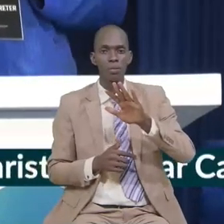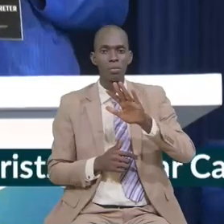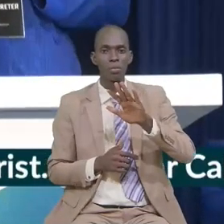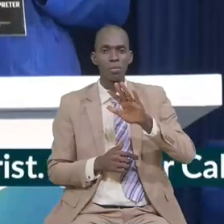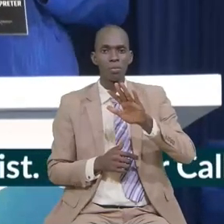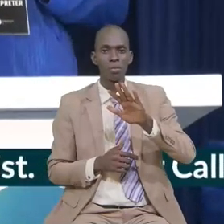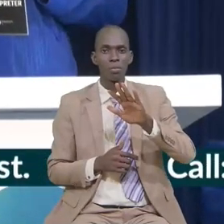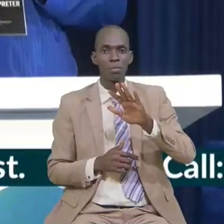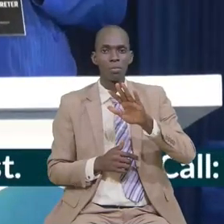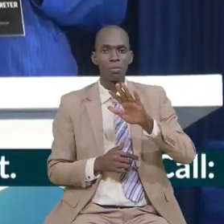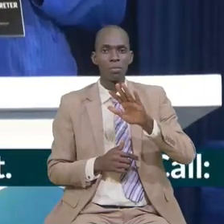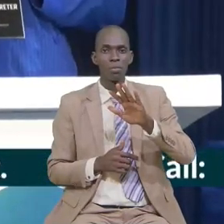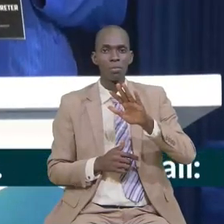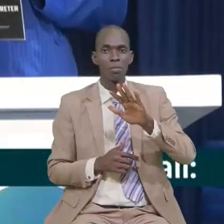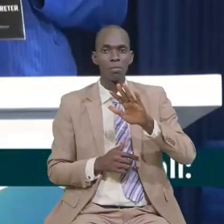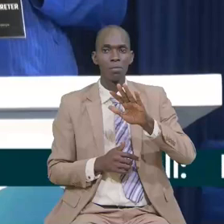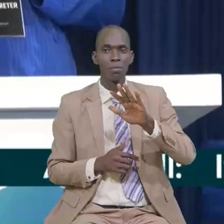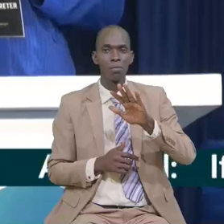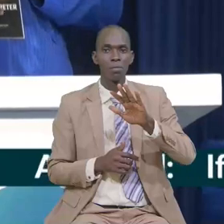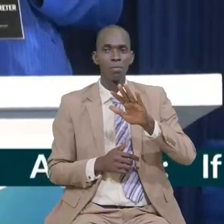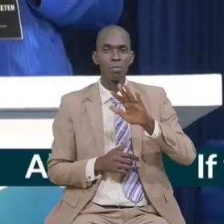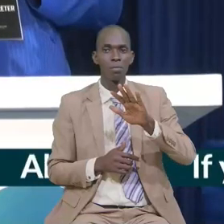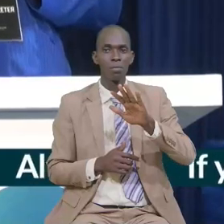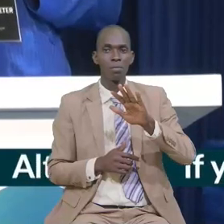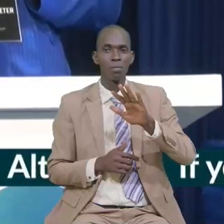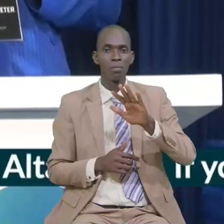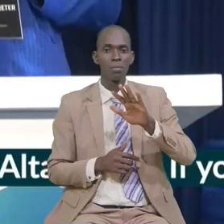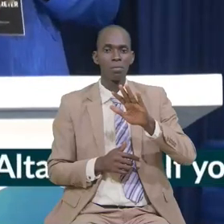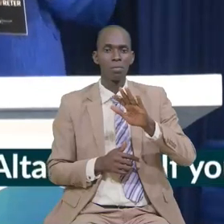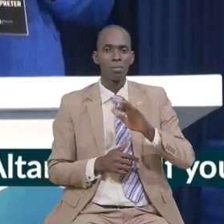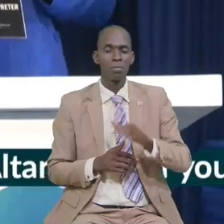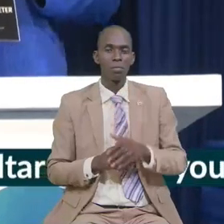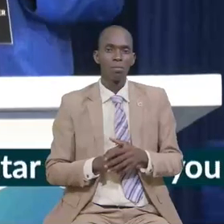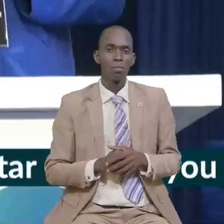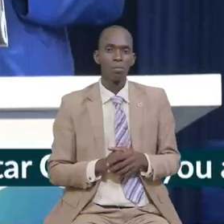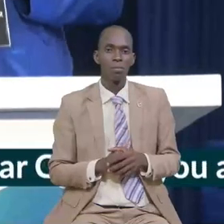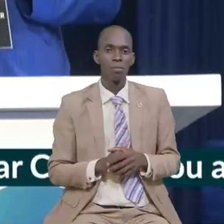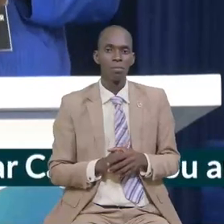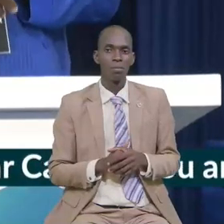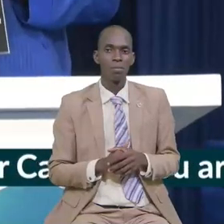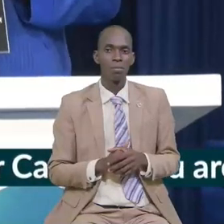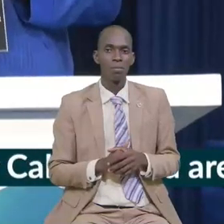234 91 54 44.